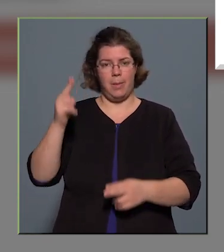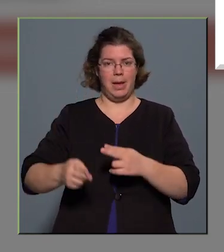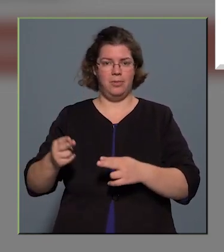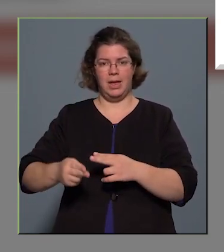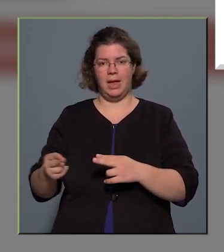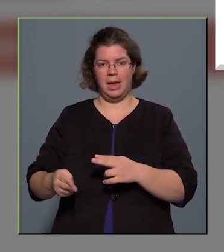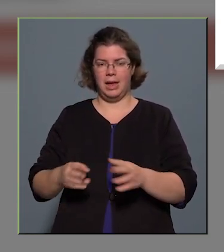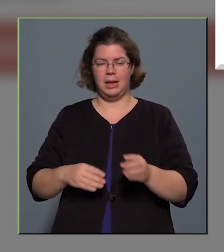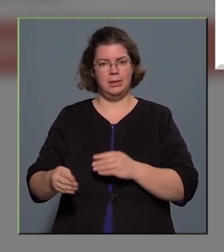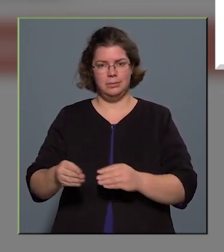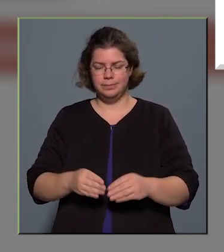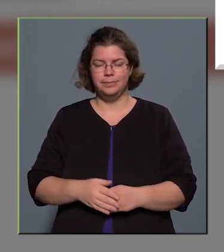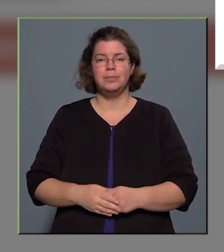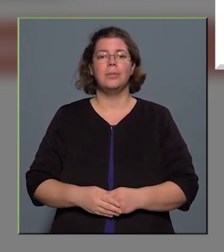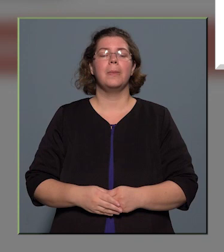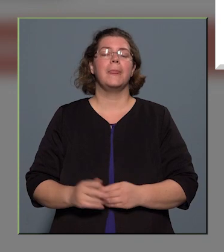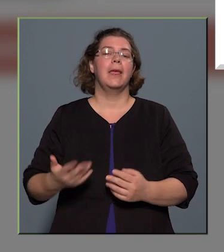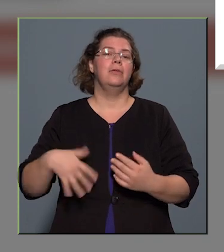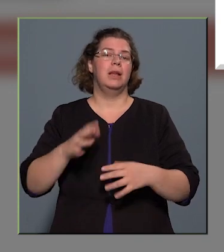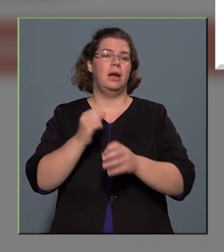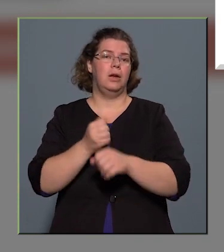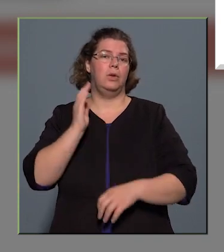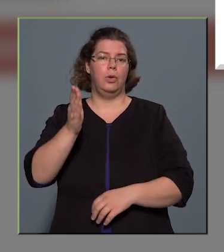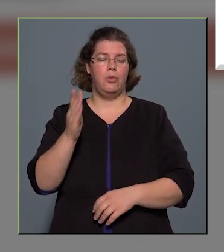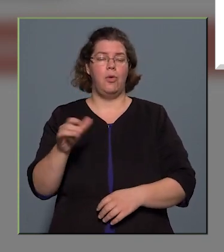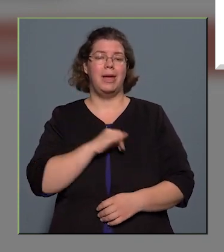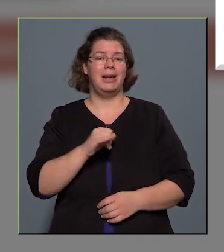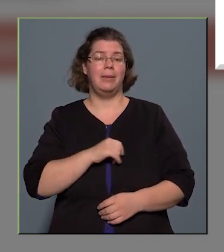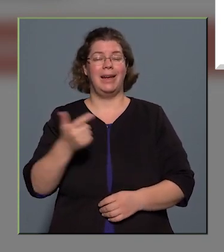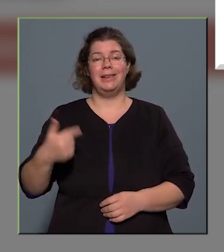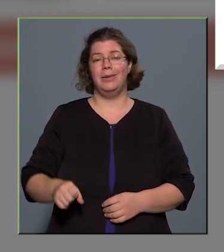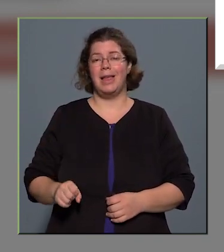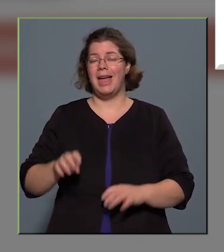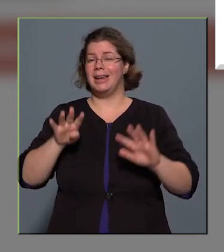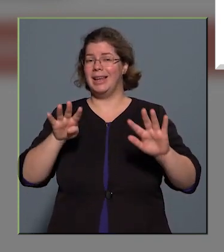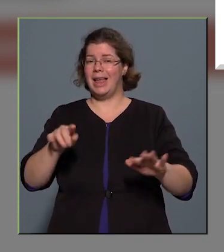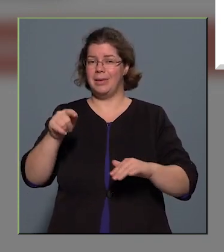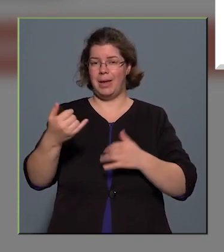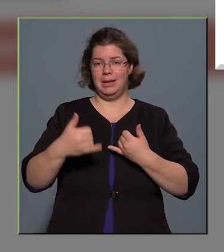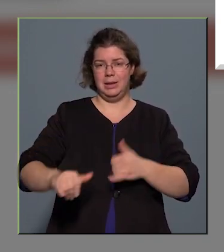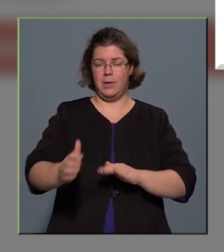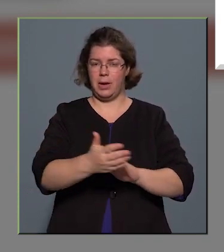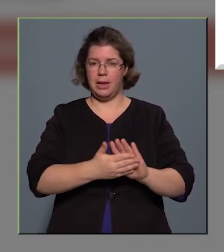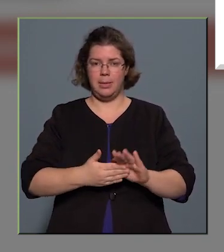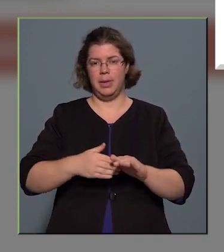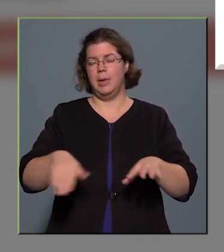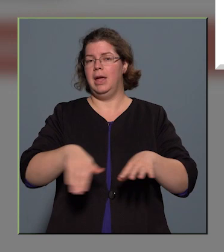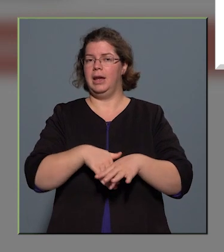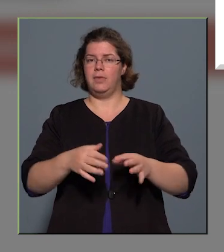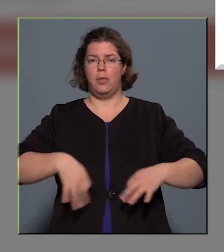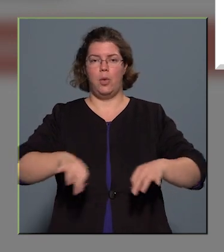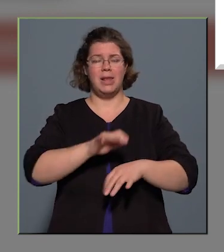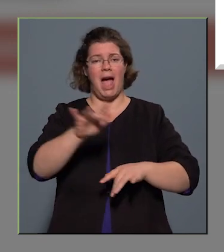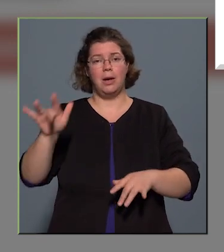kerül megrendezésre. A fenntartható jövő érdekében 2009-ben indított kezdeményezésben résztvevő országokban